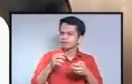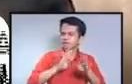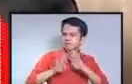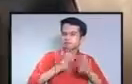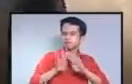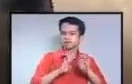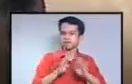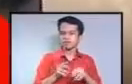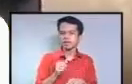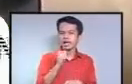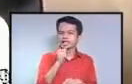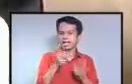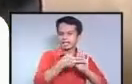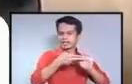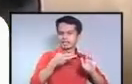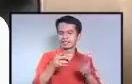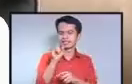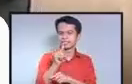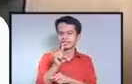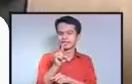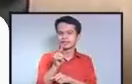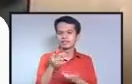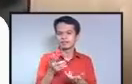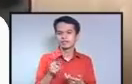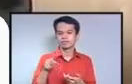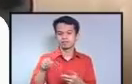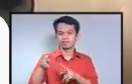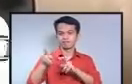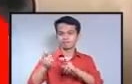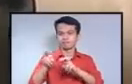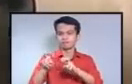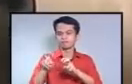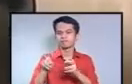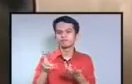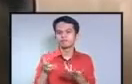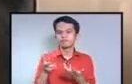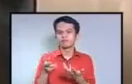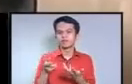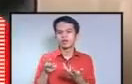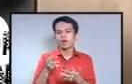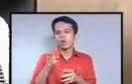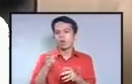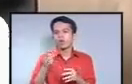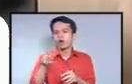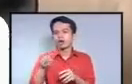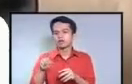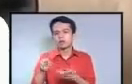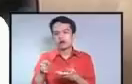hindi masyado na-highlight sa media kapag siyempre inaambisigan nila yung mga ordinary